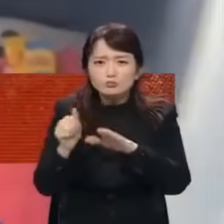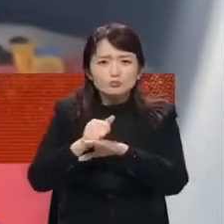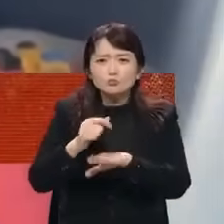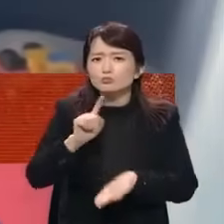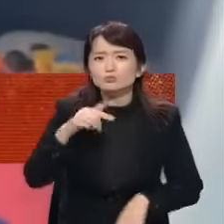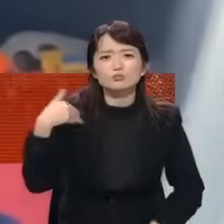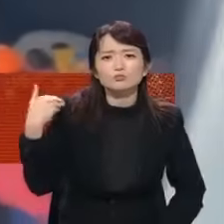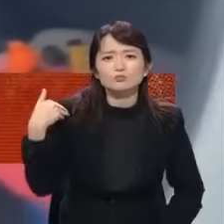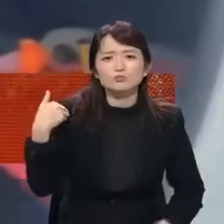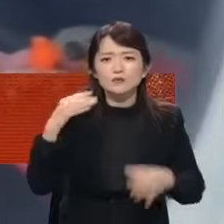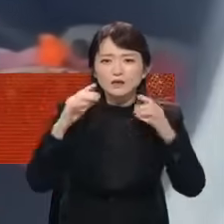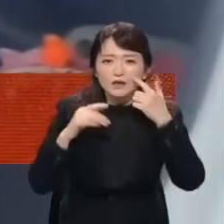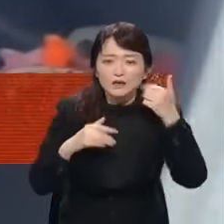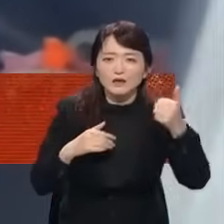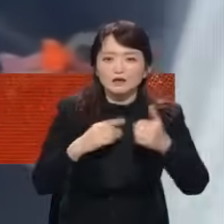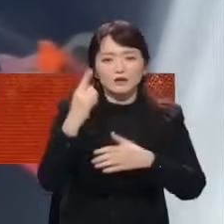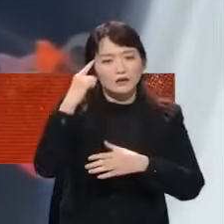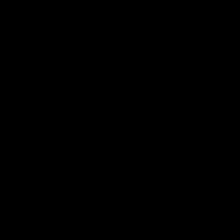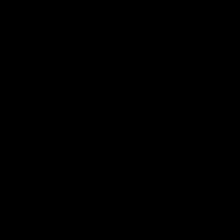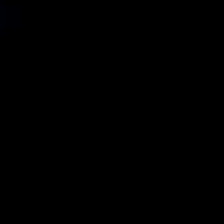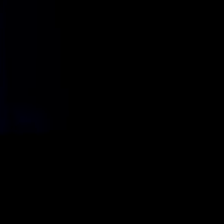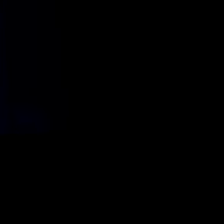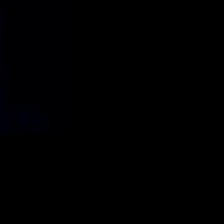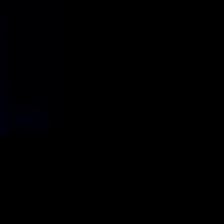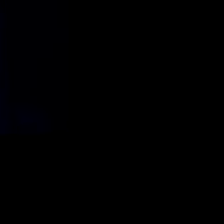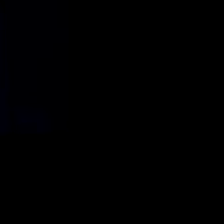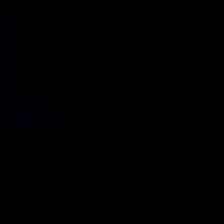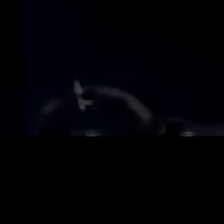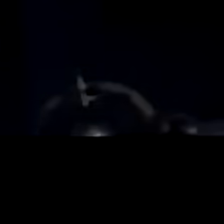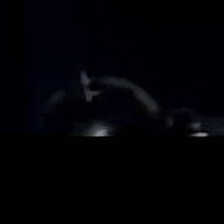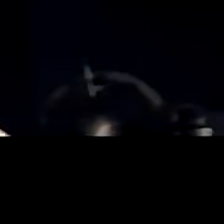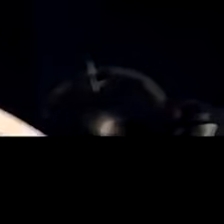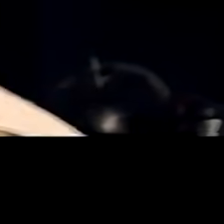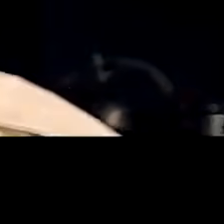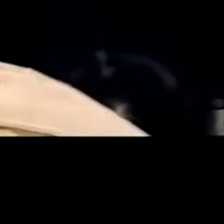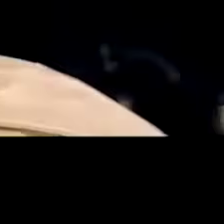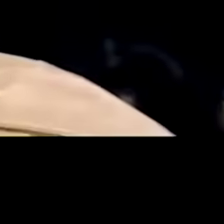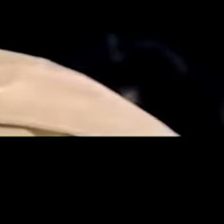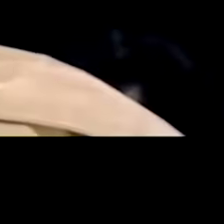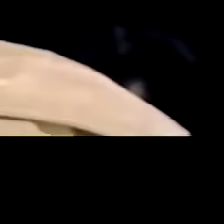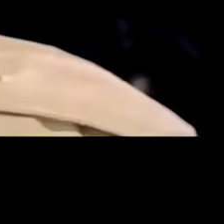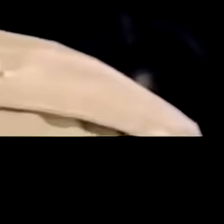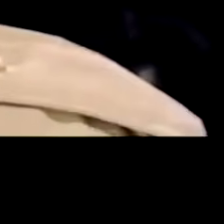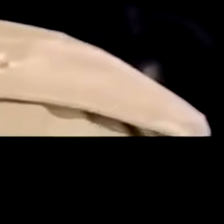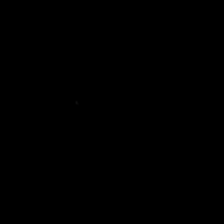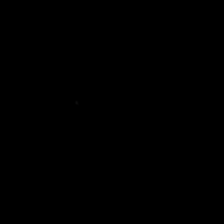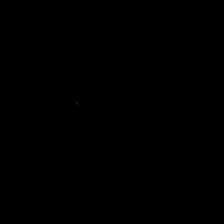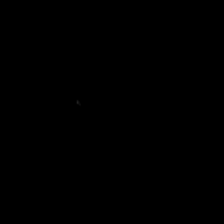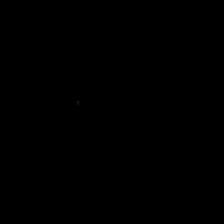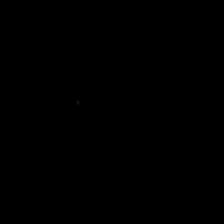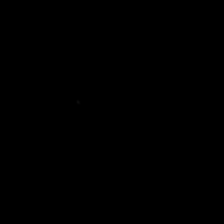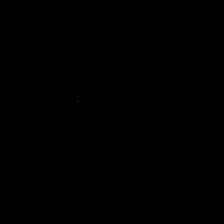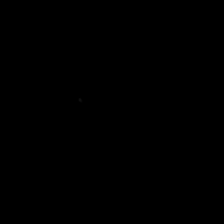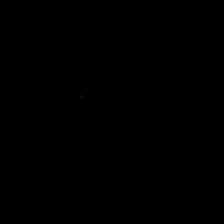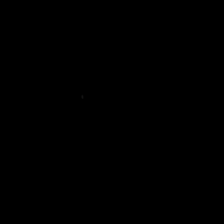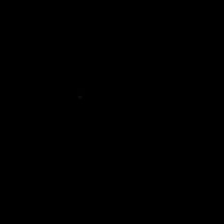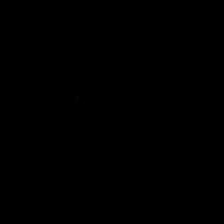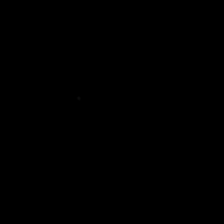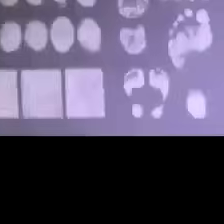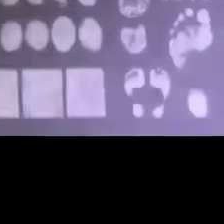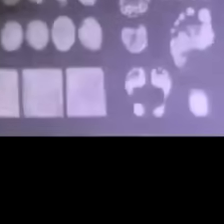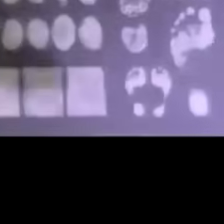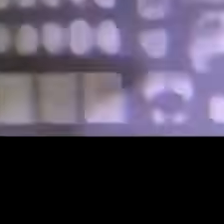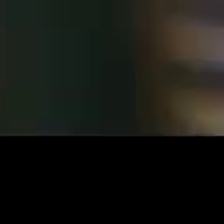눈치고요. 아이 아빠는 진이 빠질 대로 빠진 모습이에요. 고민 중개사가 왔습니다. 와우! 가족 여러분의